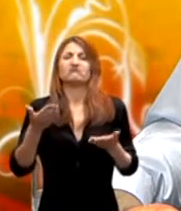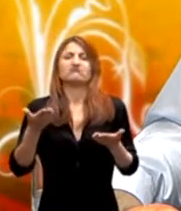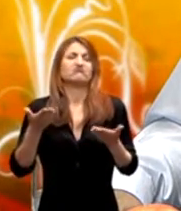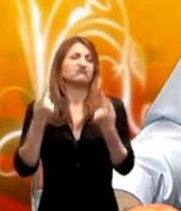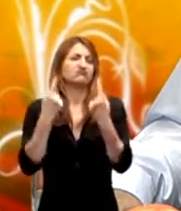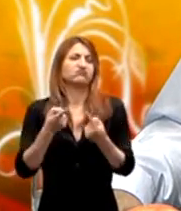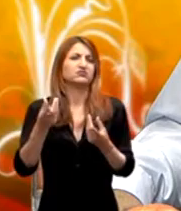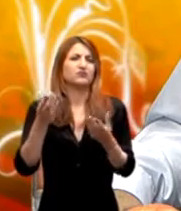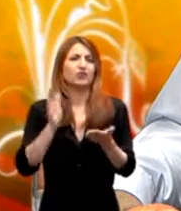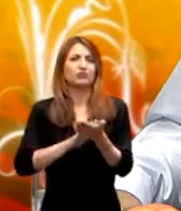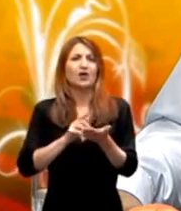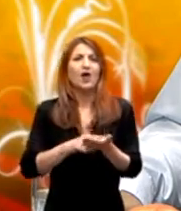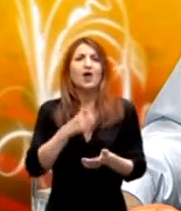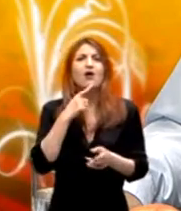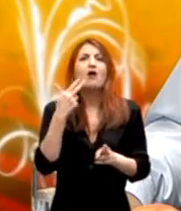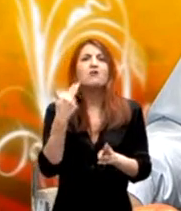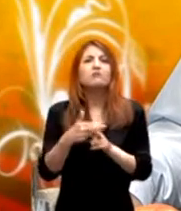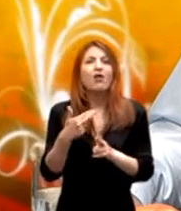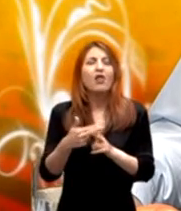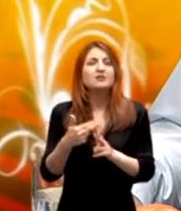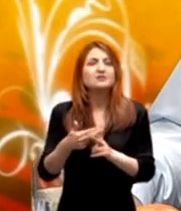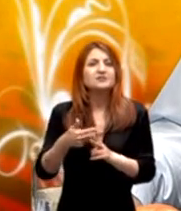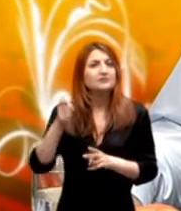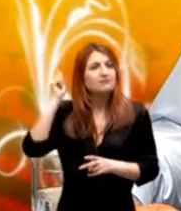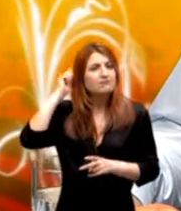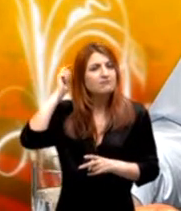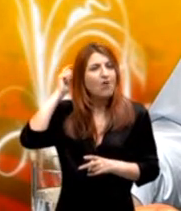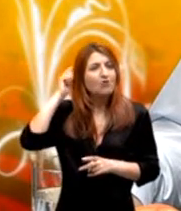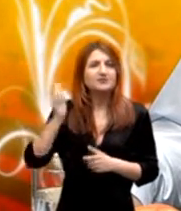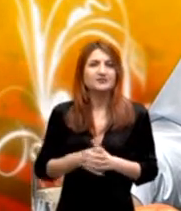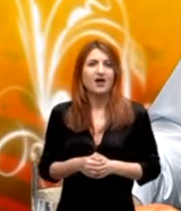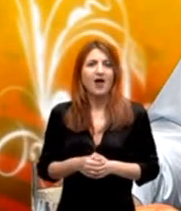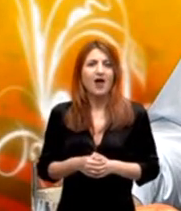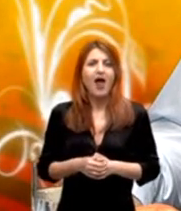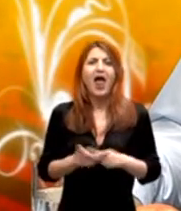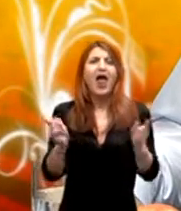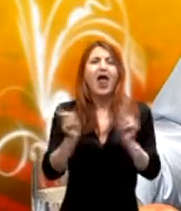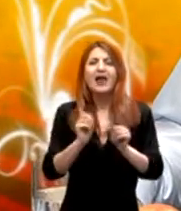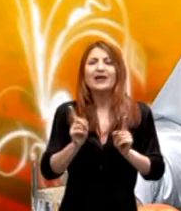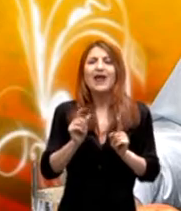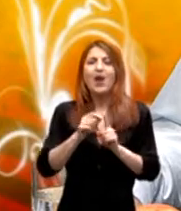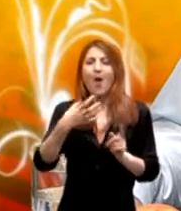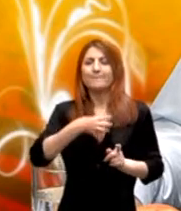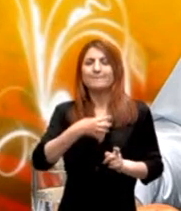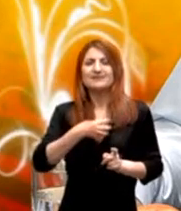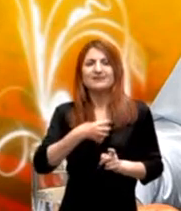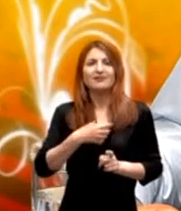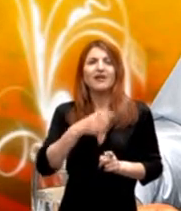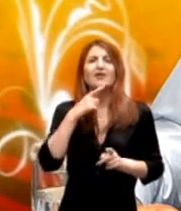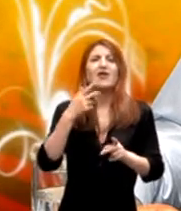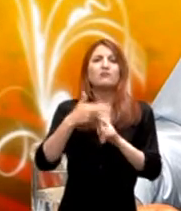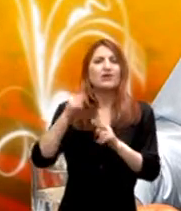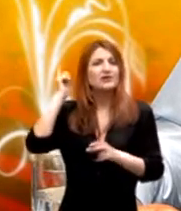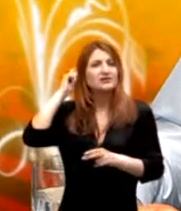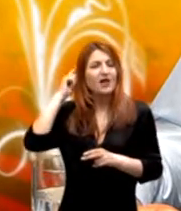najmoderniji. Bolest mozga, ali ne psihijatrija ni neurologija. I